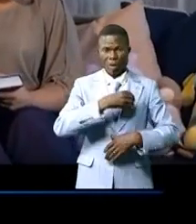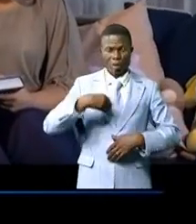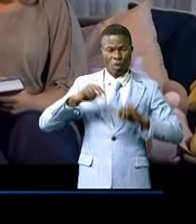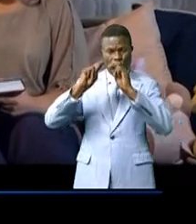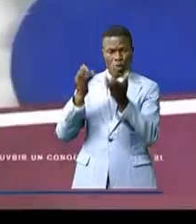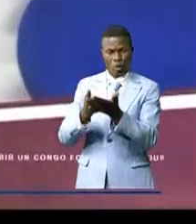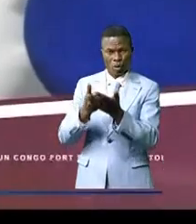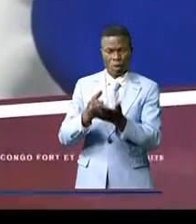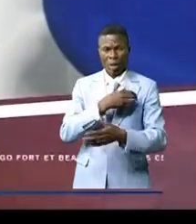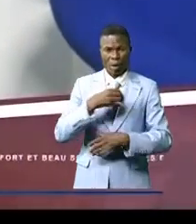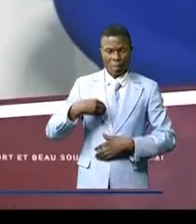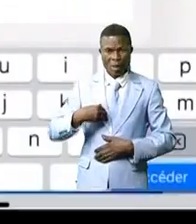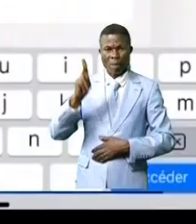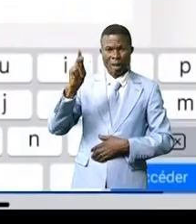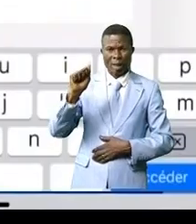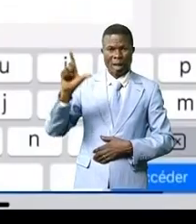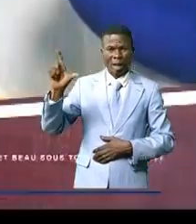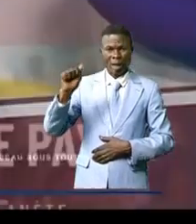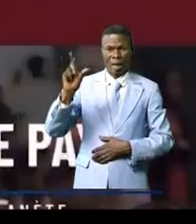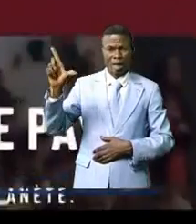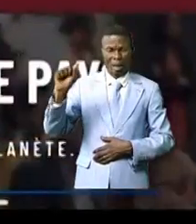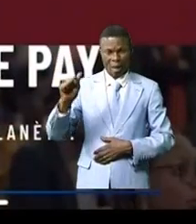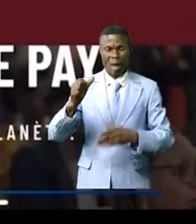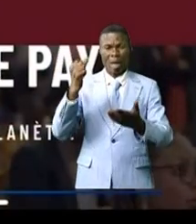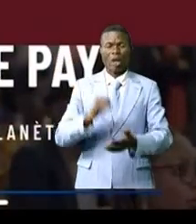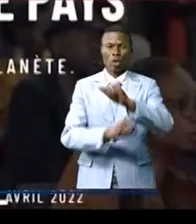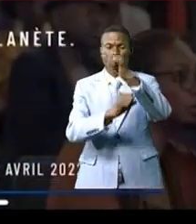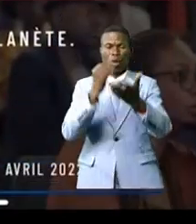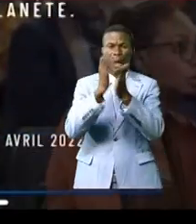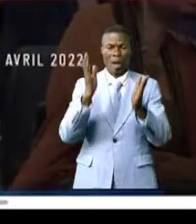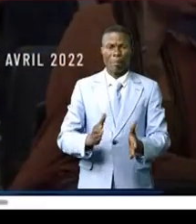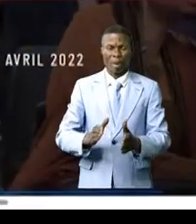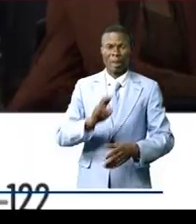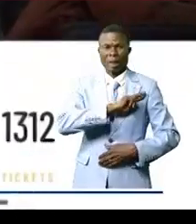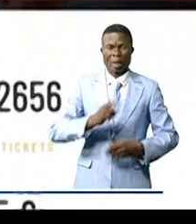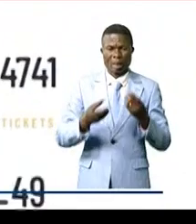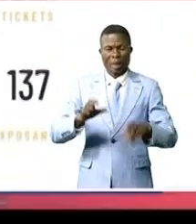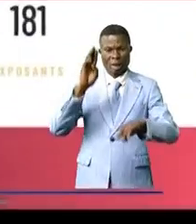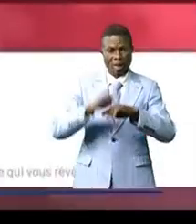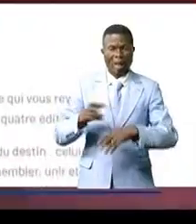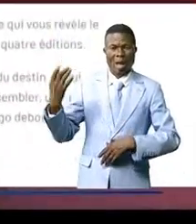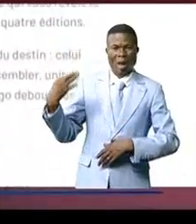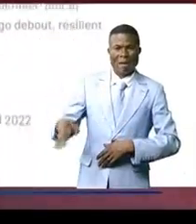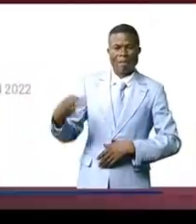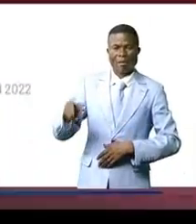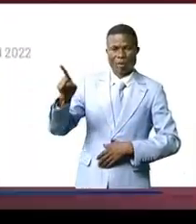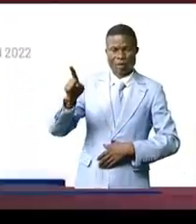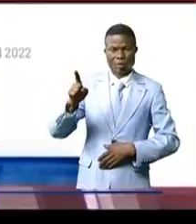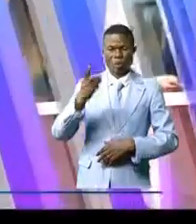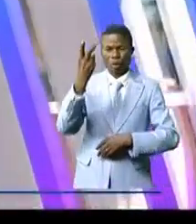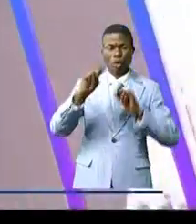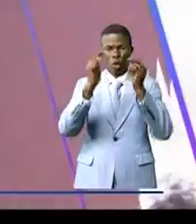structure, Charlotte Kalala, avec l'accompagnement de l'ambassade de la République démocratique du Congo en France. Il s'agit d'une